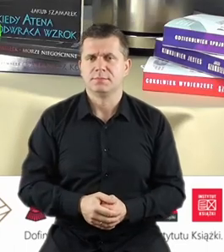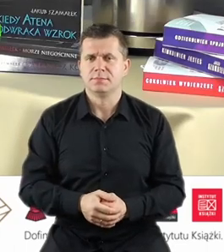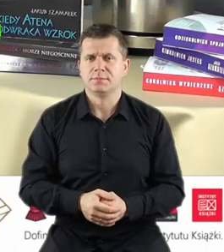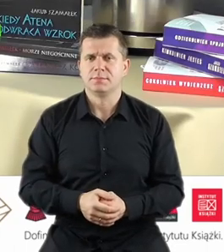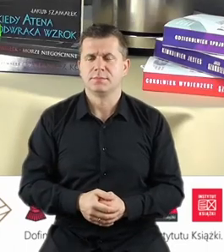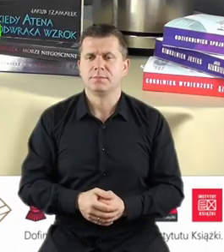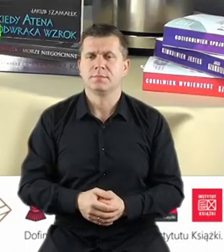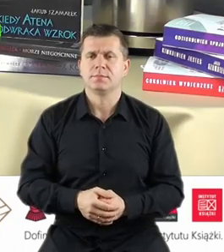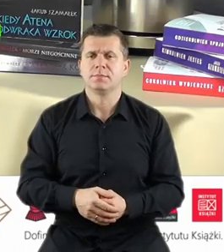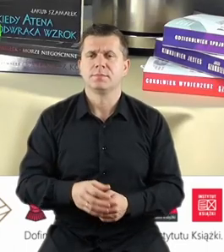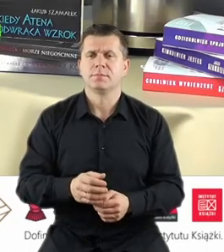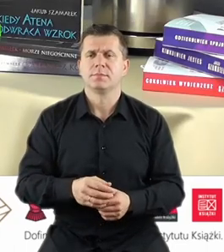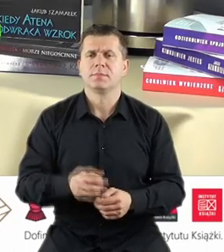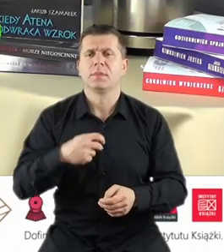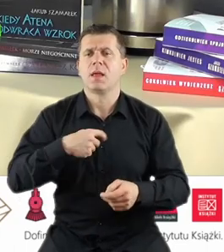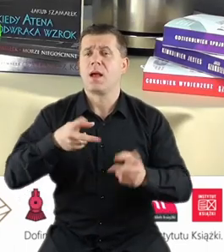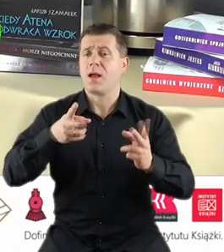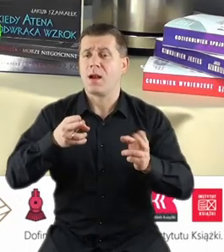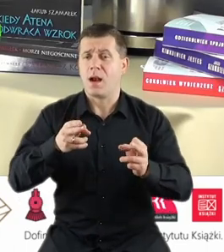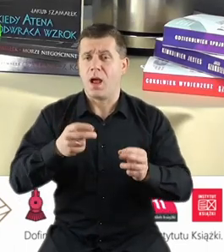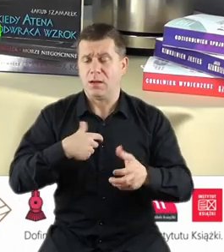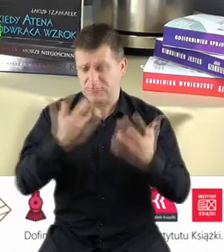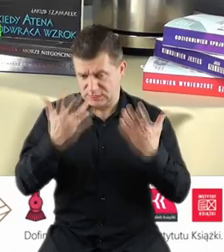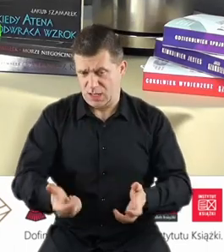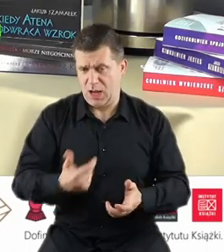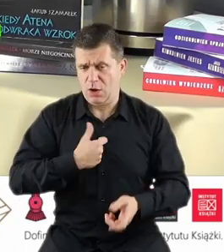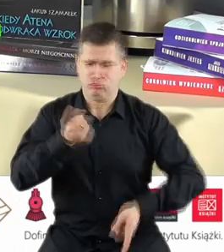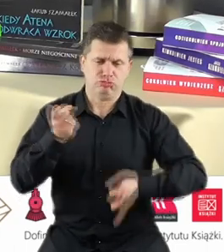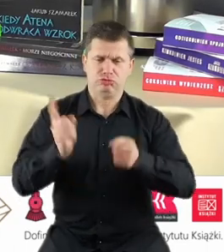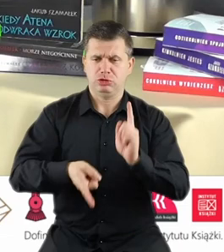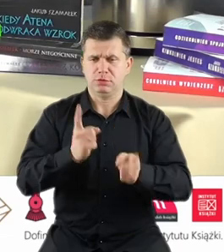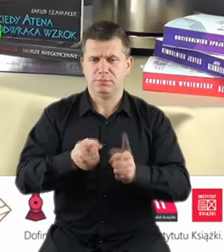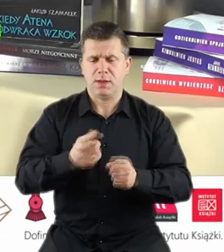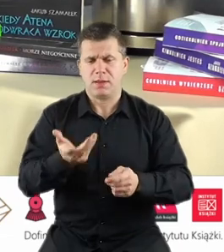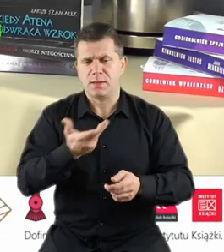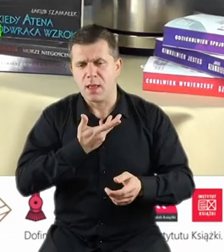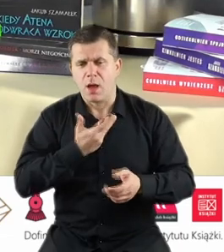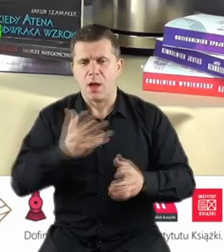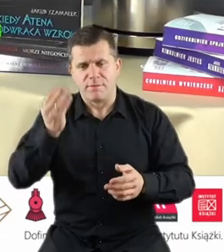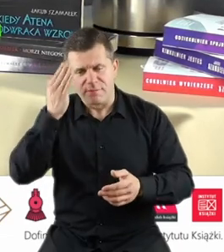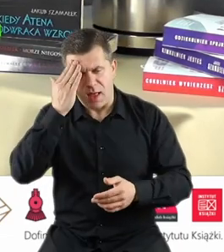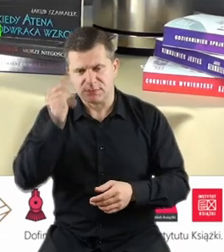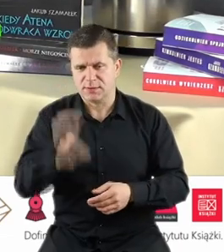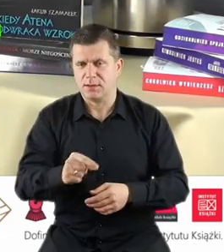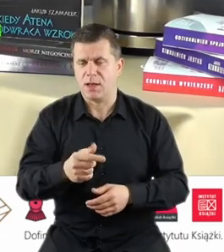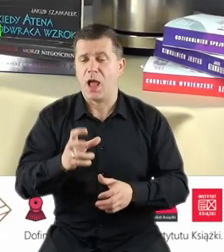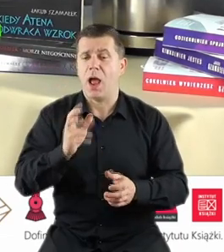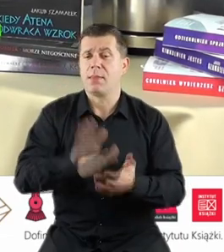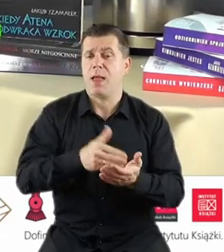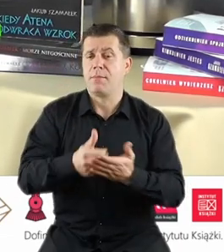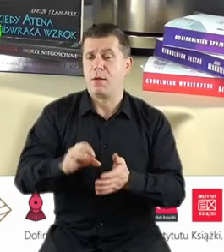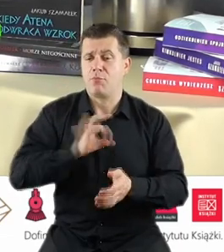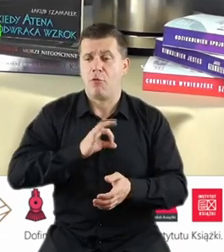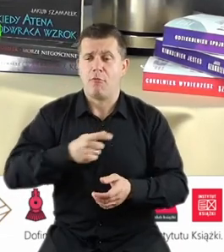raka, to bym chyba chciał, żeby chciałbym się dowiedzieć jak najszybciej, ale czy chciałbym, żeby mój provider,